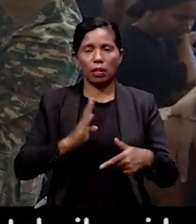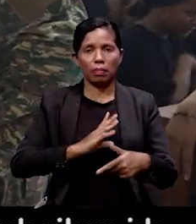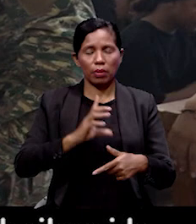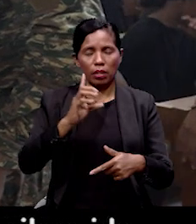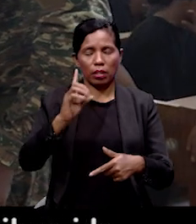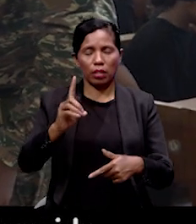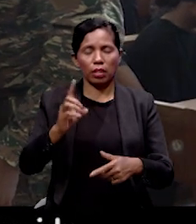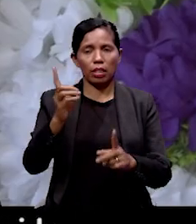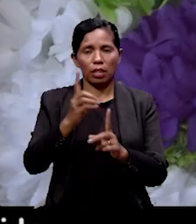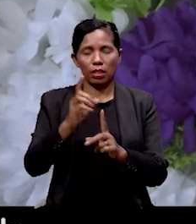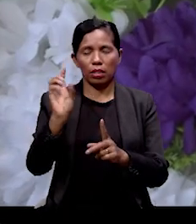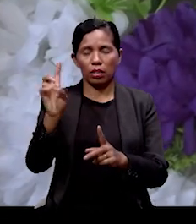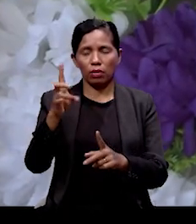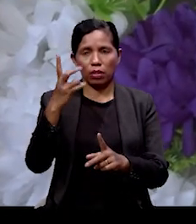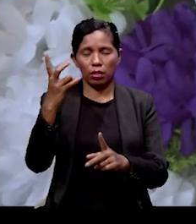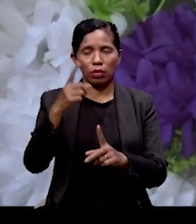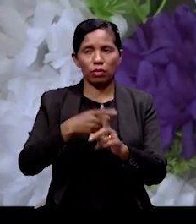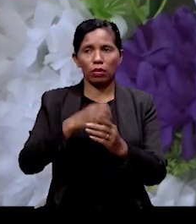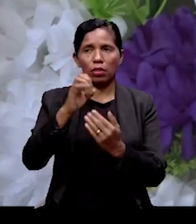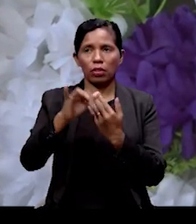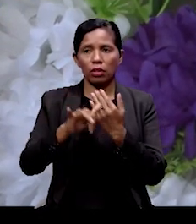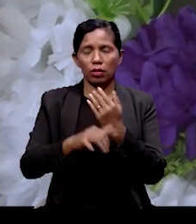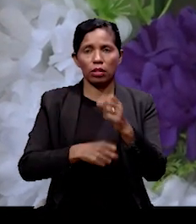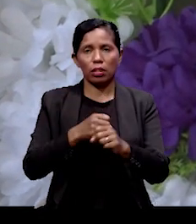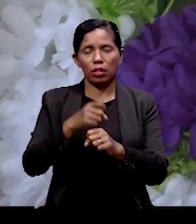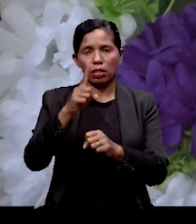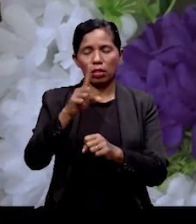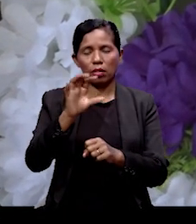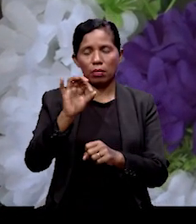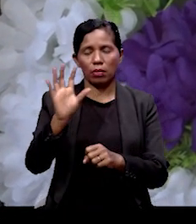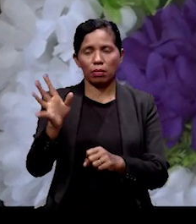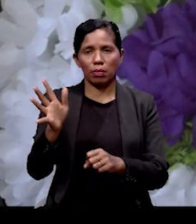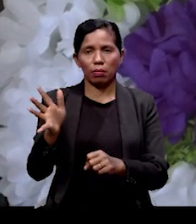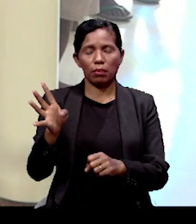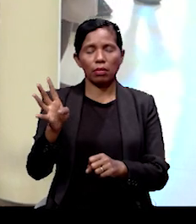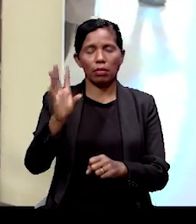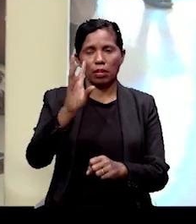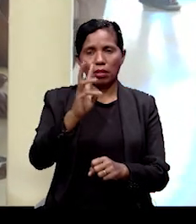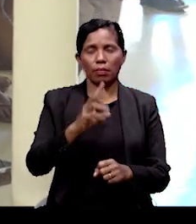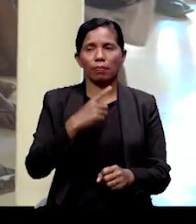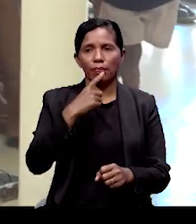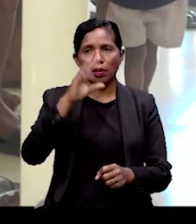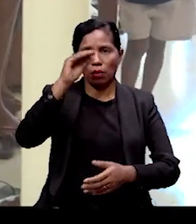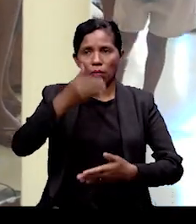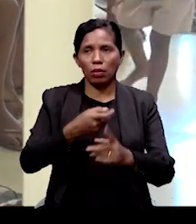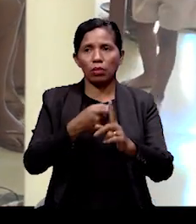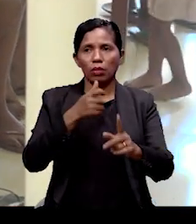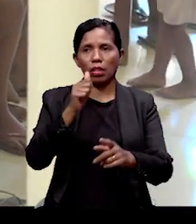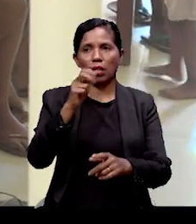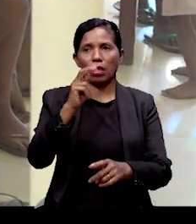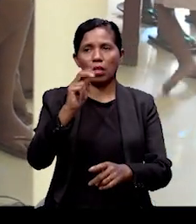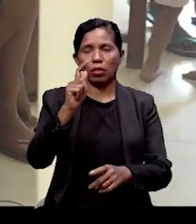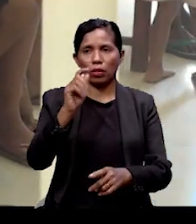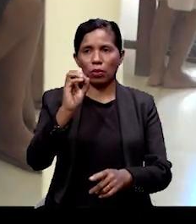lorong sanulu resin itu fulan julio tinang riung ida atusia limanulu resinen. Saudoso oan husi Antonio Julian